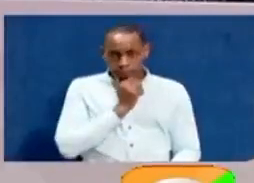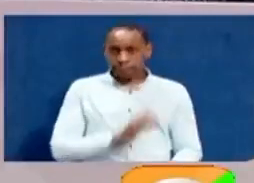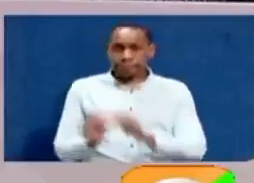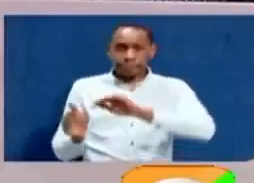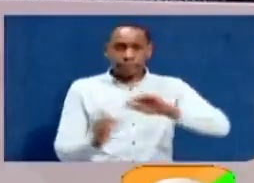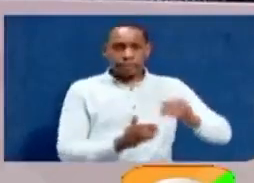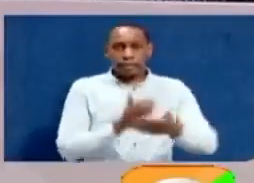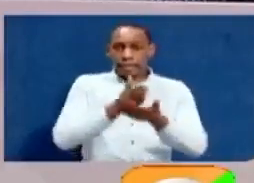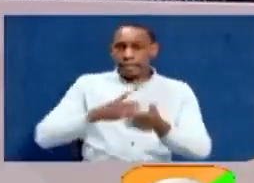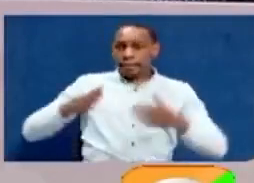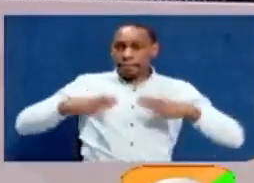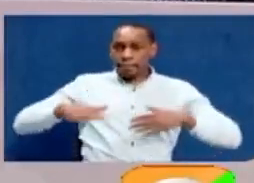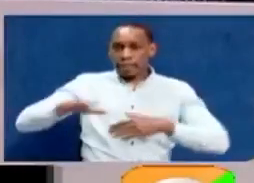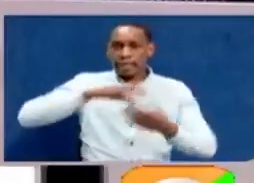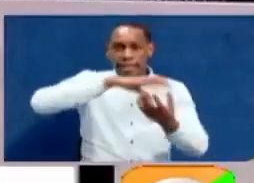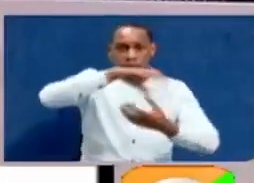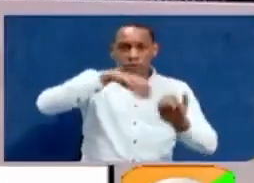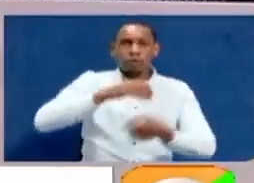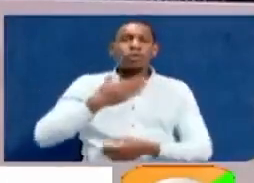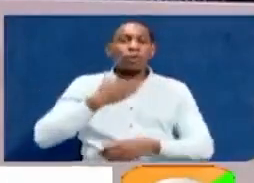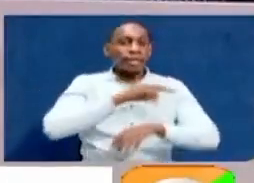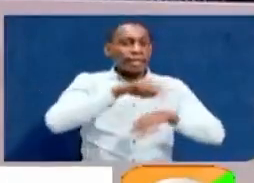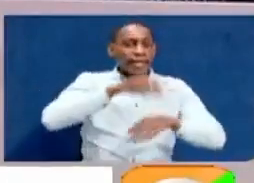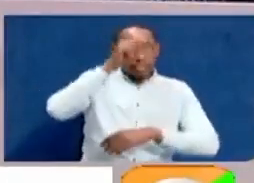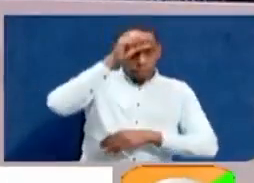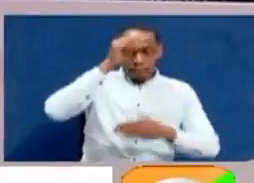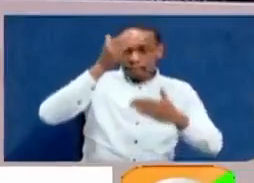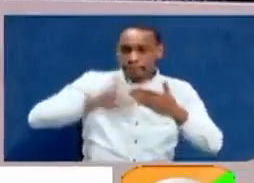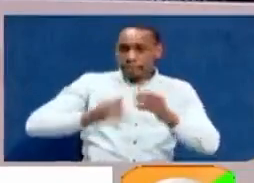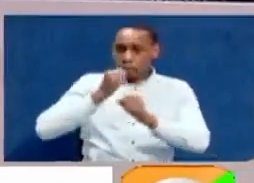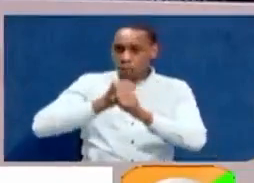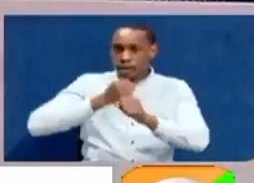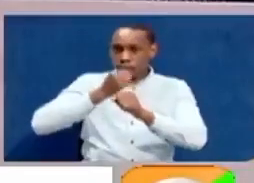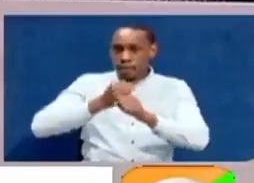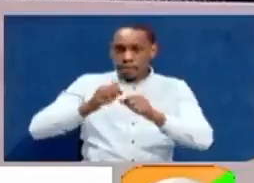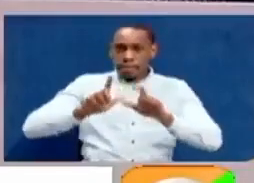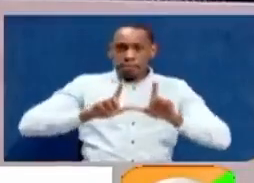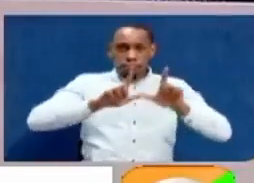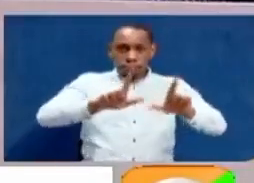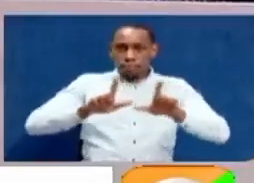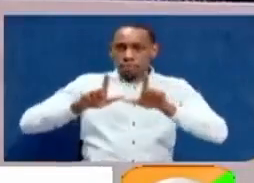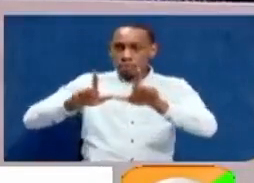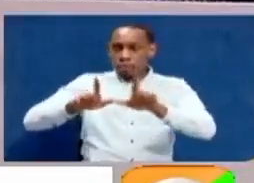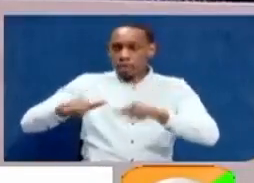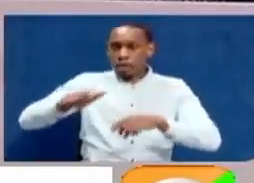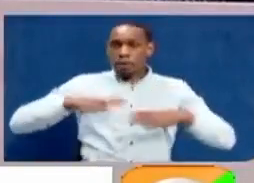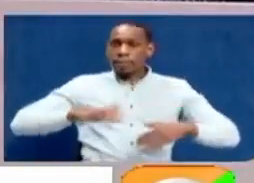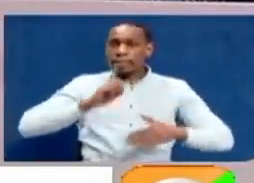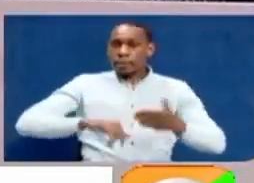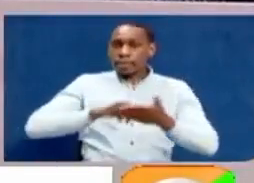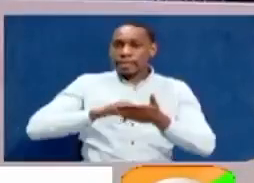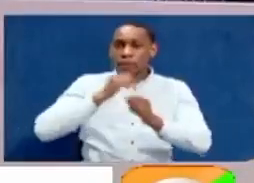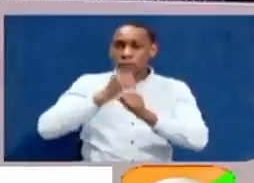Baadhi ya wakazi wa mtaa wa Korogocho sasa wanataka serikali kuu kusitisha shughuli ya kutoa hati miliki kwa wenyeji, wakidai